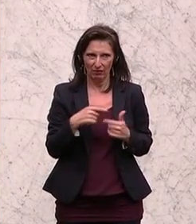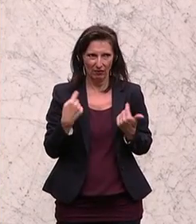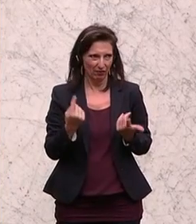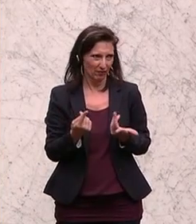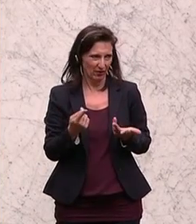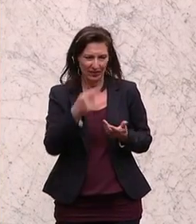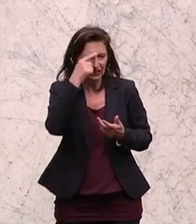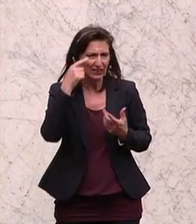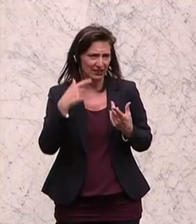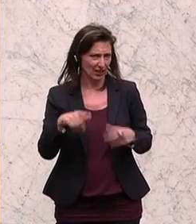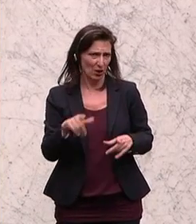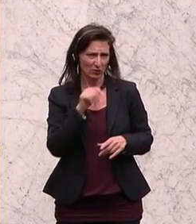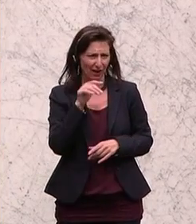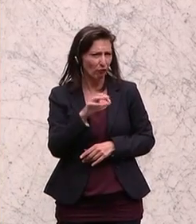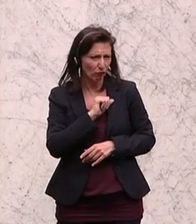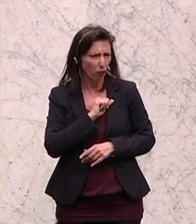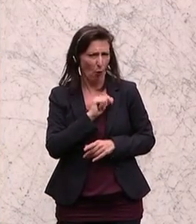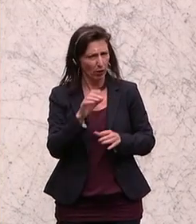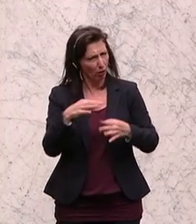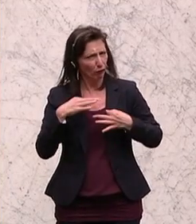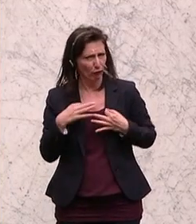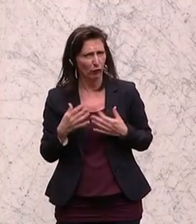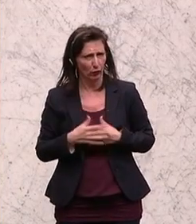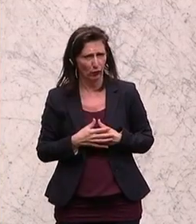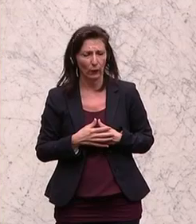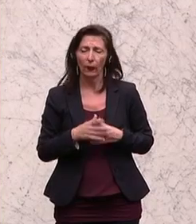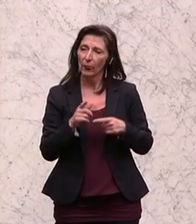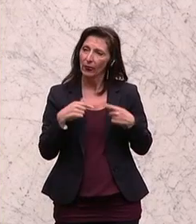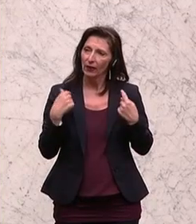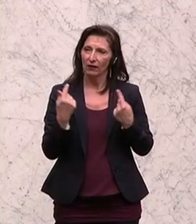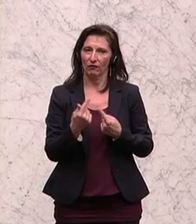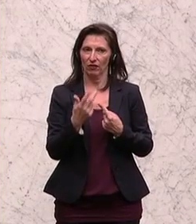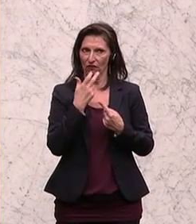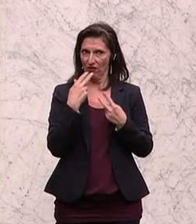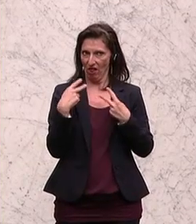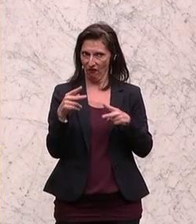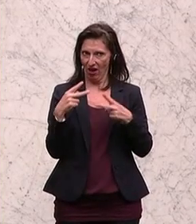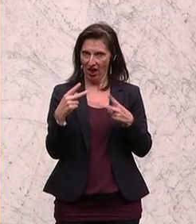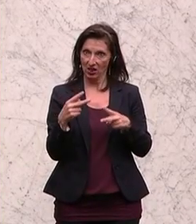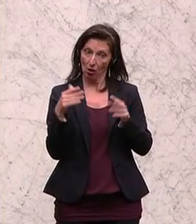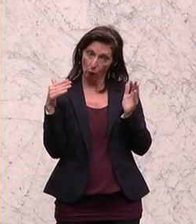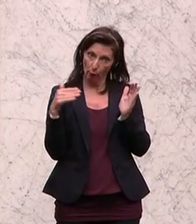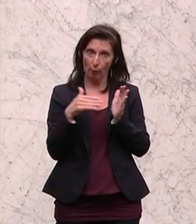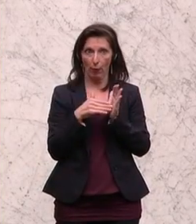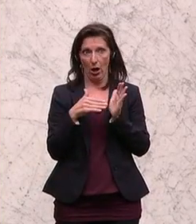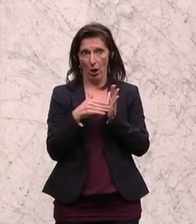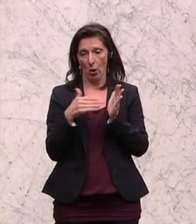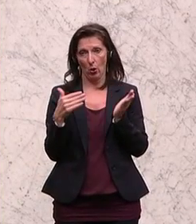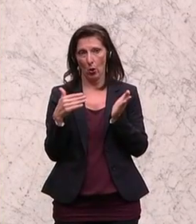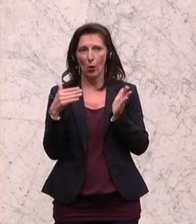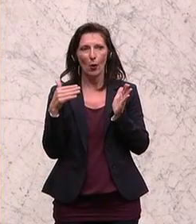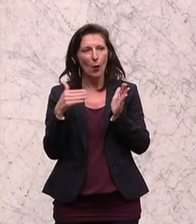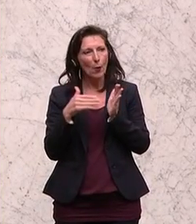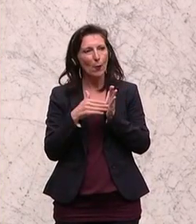davon hätten wir nichts letztendlich. Wir wollen weiterhin und wir brauchen weiterhin eine enge, vertrauensvolle und